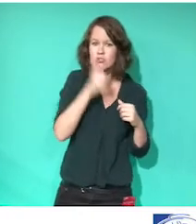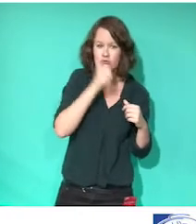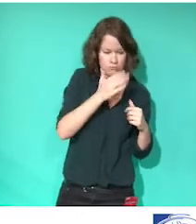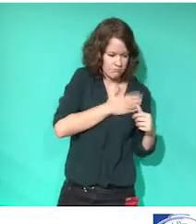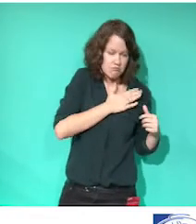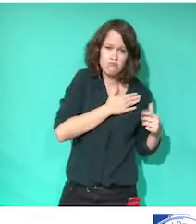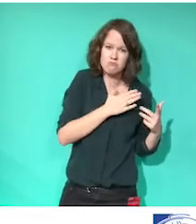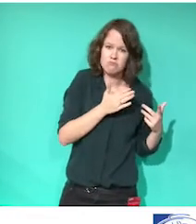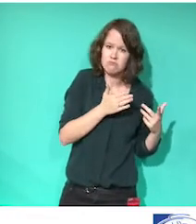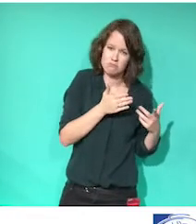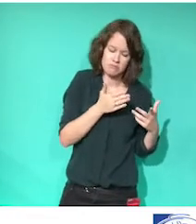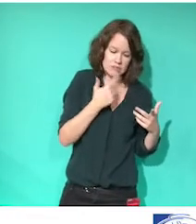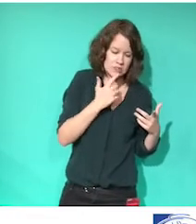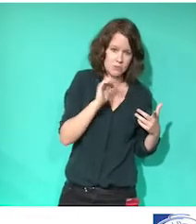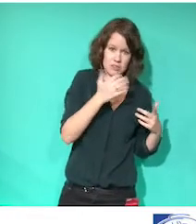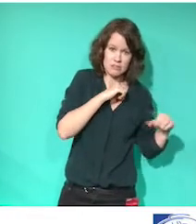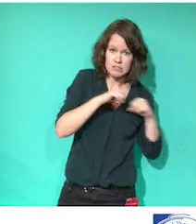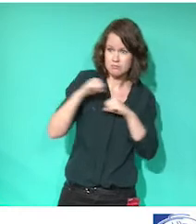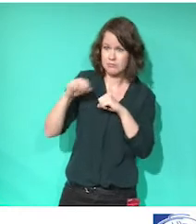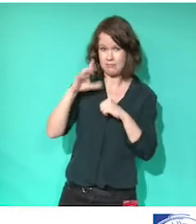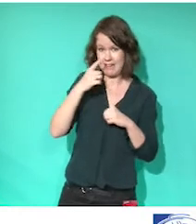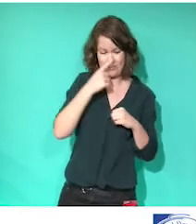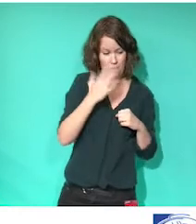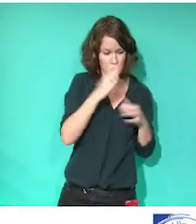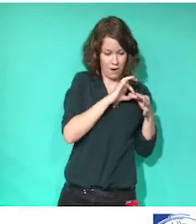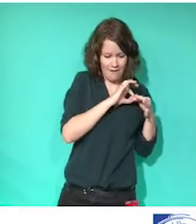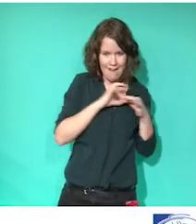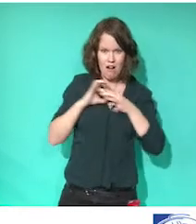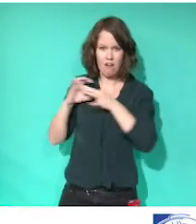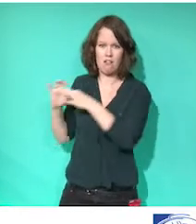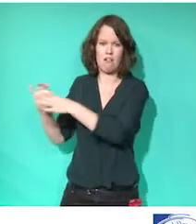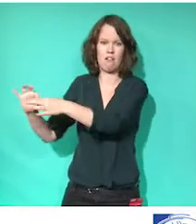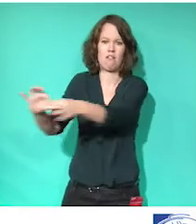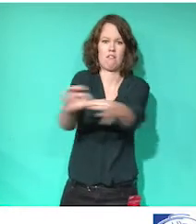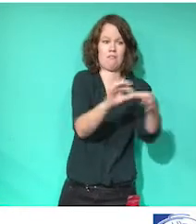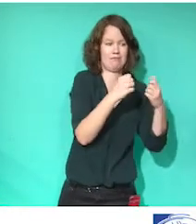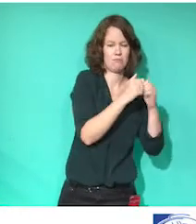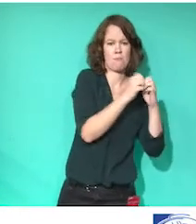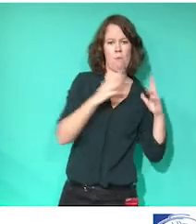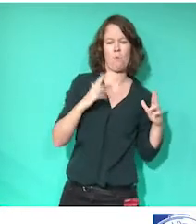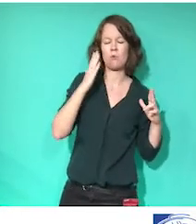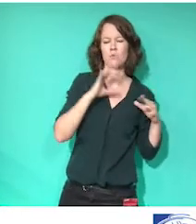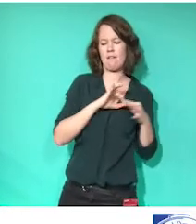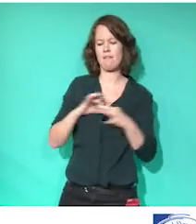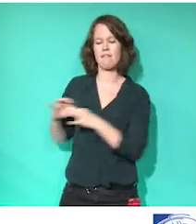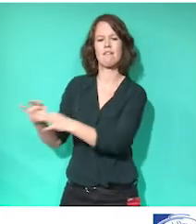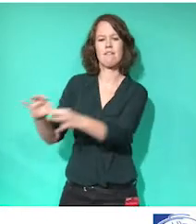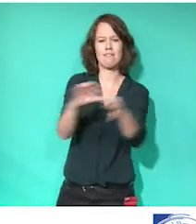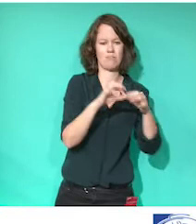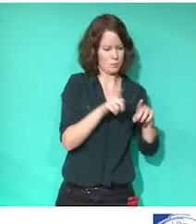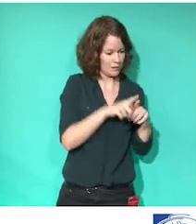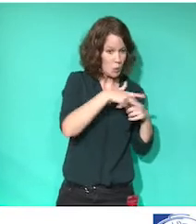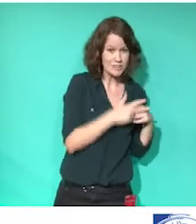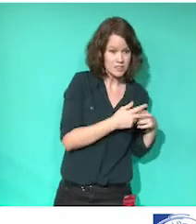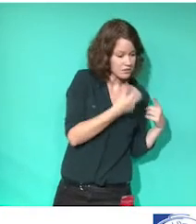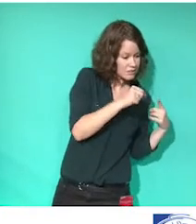qu'on voit bien voilà, qu'il y a absolument nécessité de travailler sur ces passerelles et d'avoir des outils communs